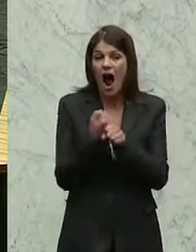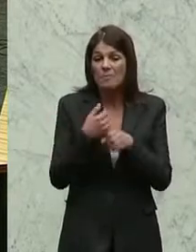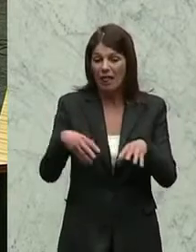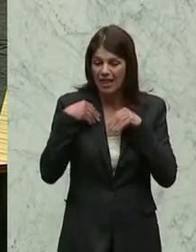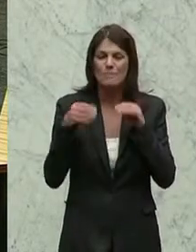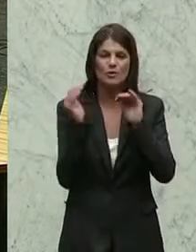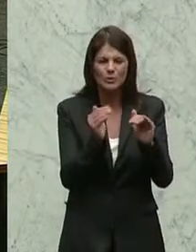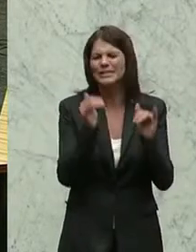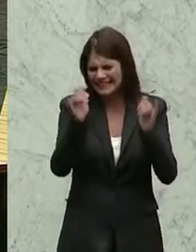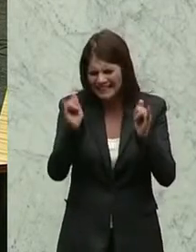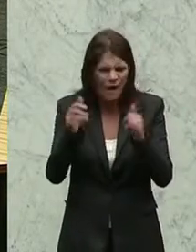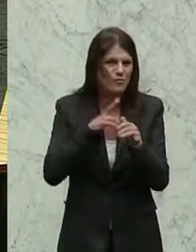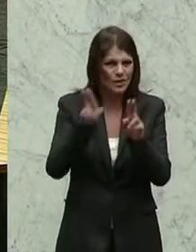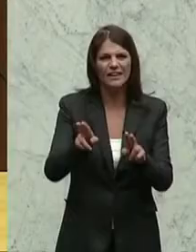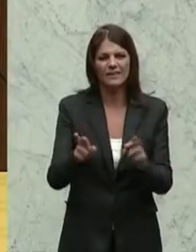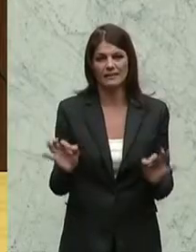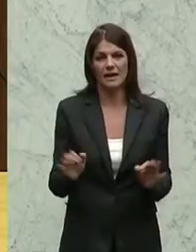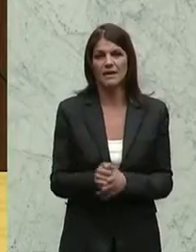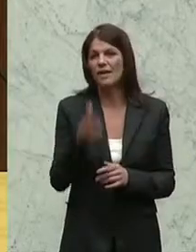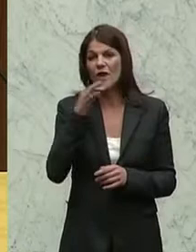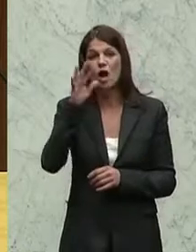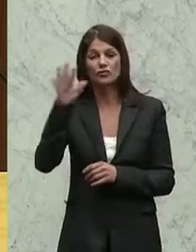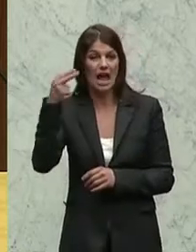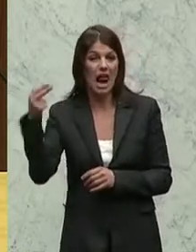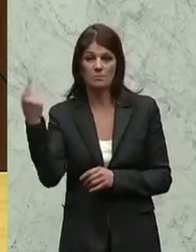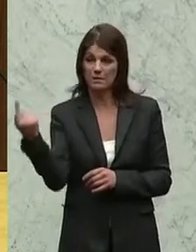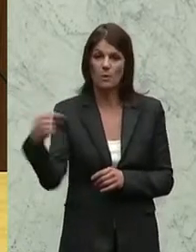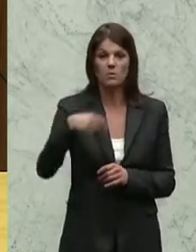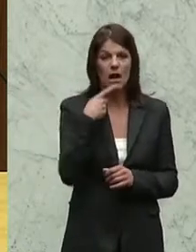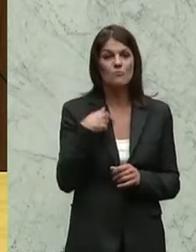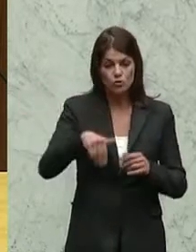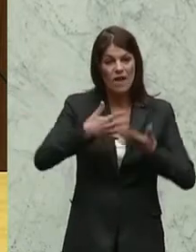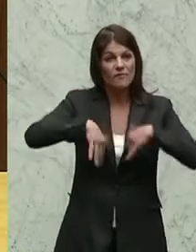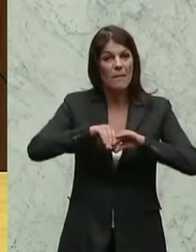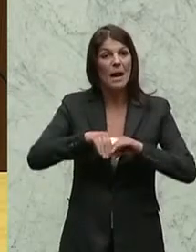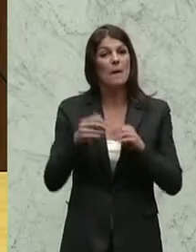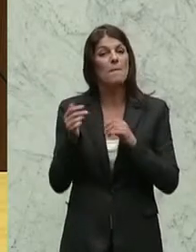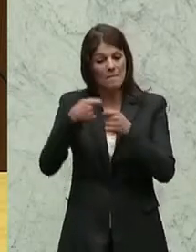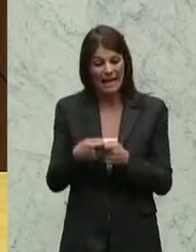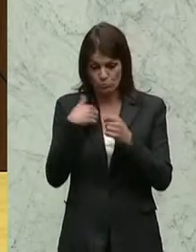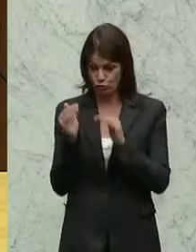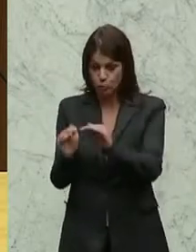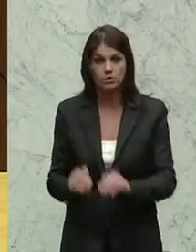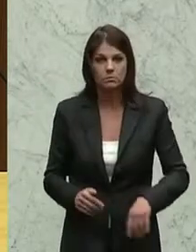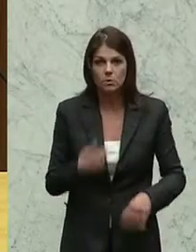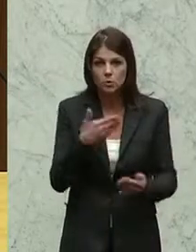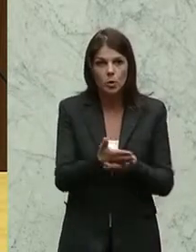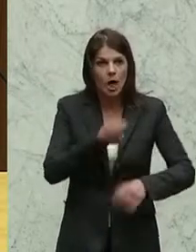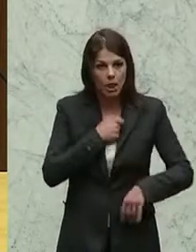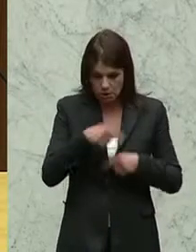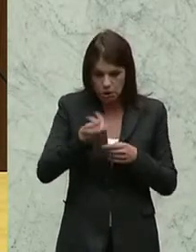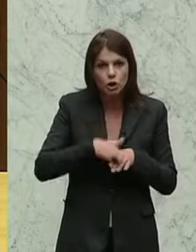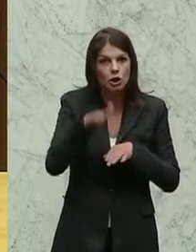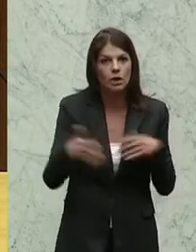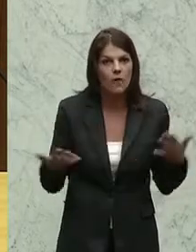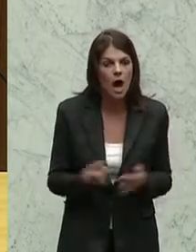Arbeitnehmerschutz, alles Recht und Schein. Jetzt kommt die Frau Schittenhelm und sagt, Familienmitglieder müssen geschützt werden. Ja, ich fürchte mir schon davor, was da der nächste